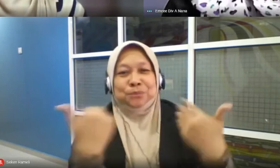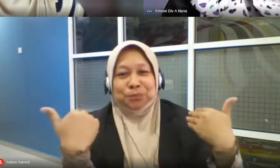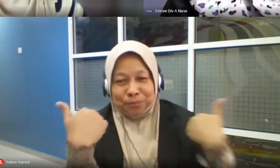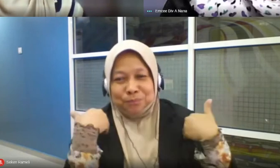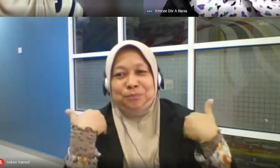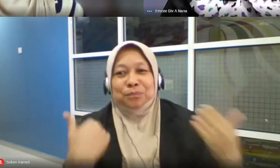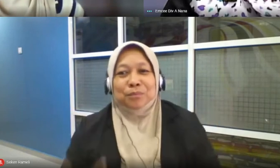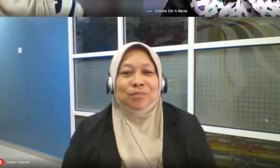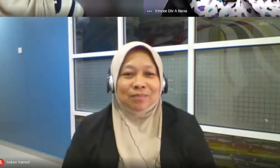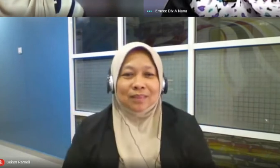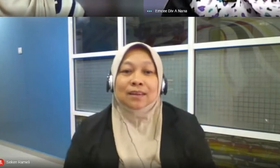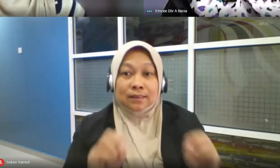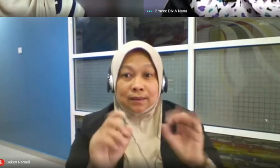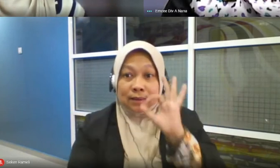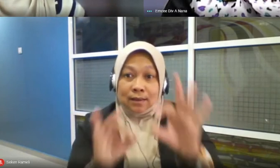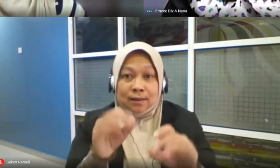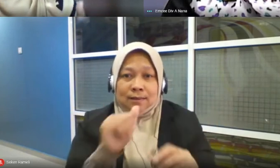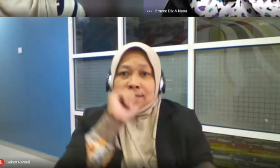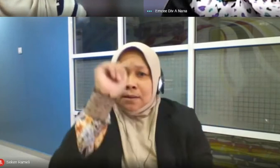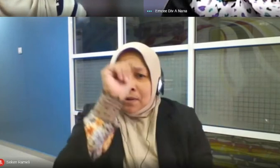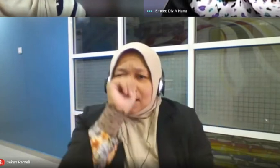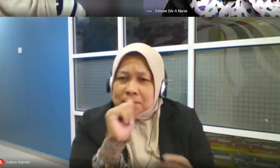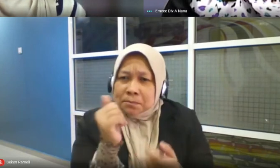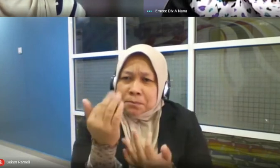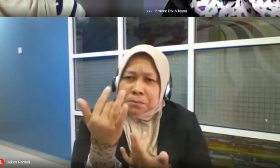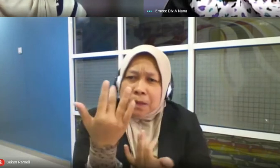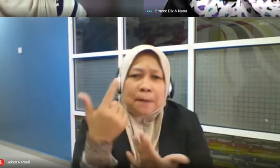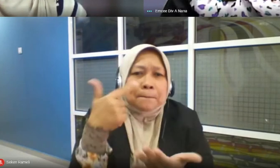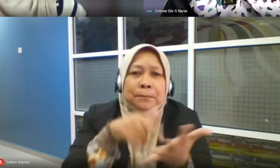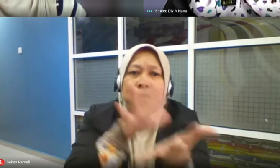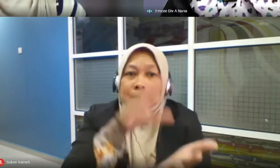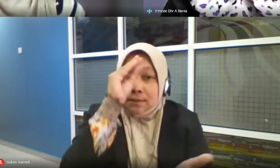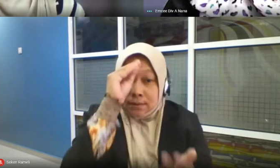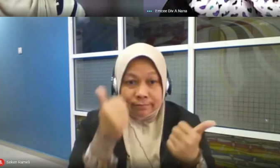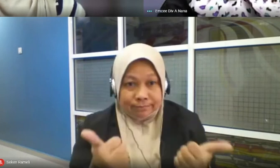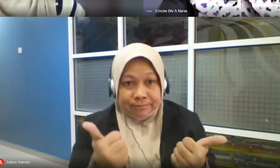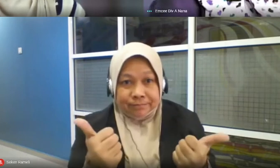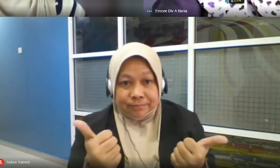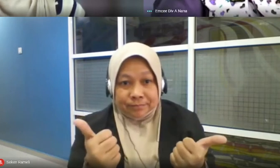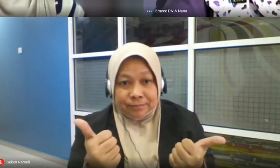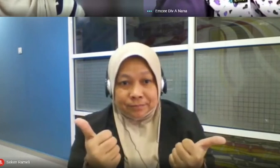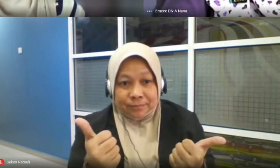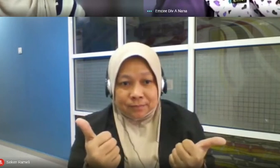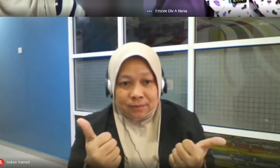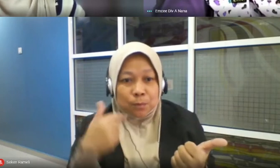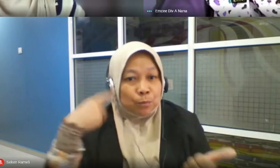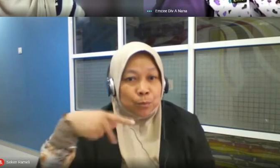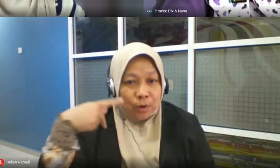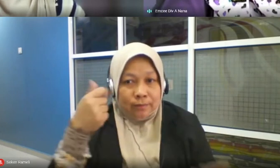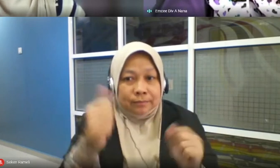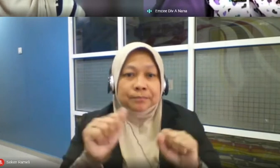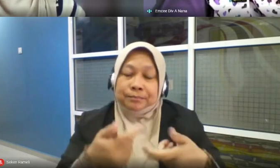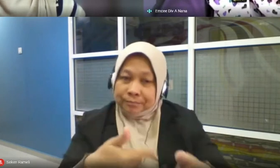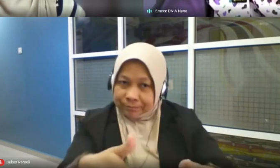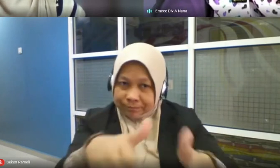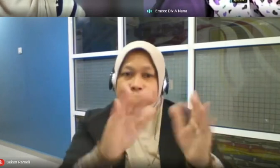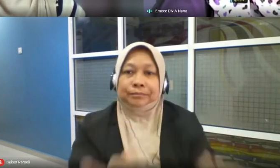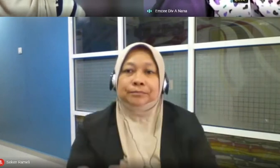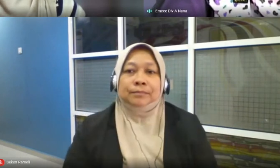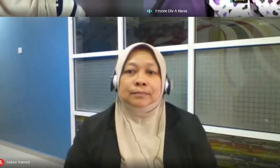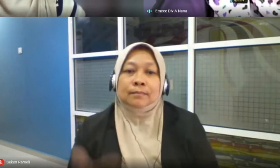Okay, jadi saya kira peserta dah tak sabar nak menuntut ilmu pagi ni. Okay Puan Anim, okay. Ataupun Puan Nana, the session is yours. Okey,